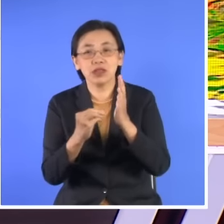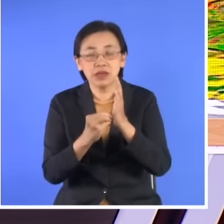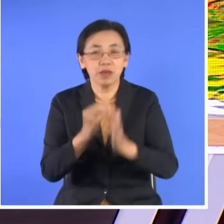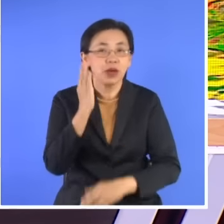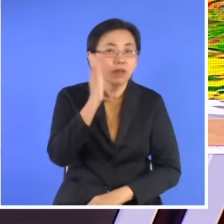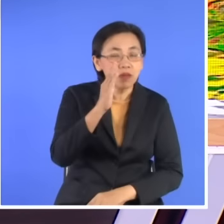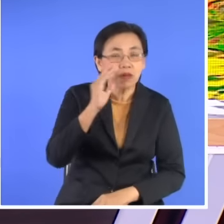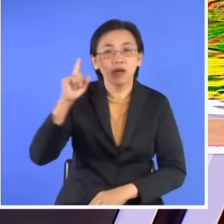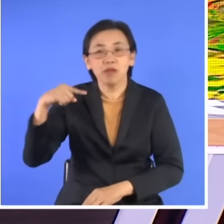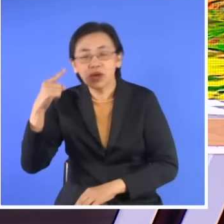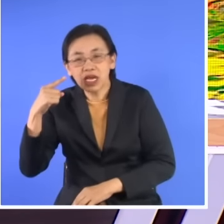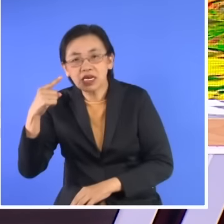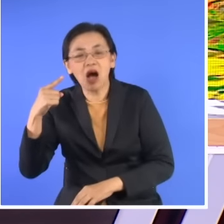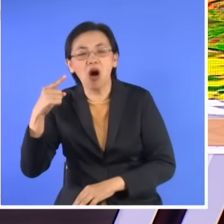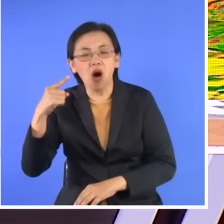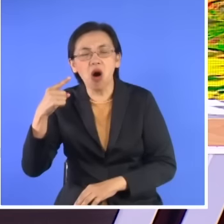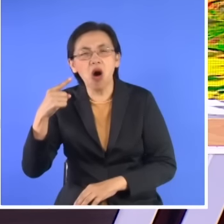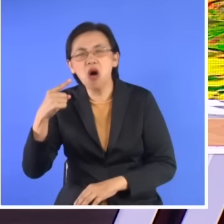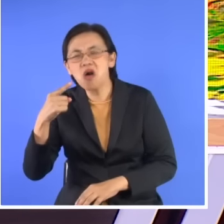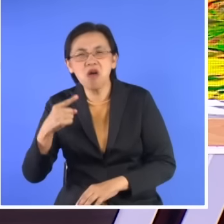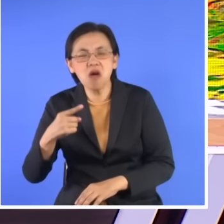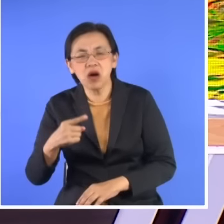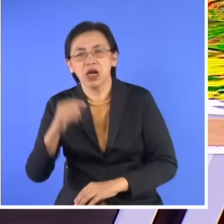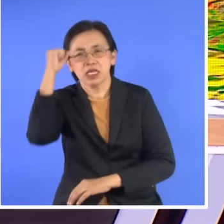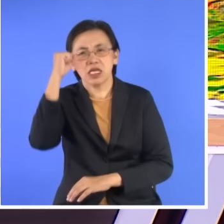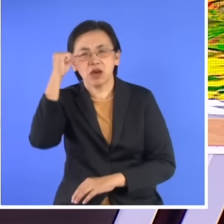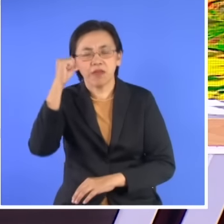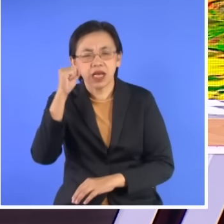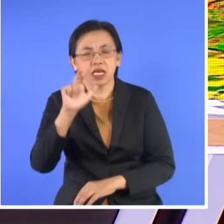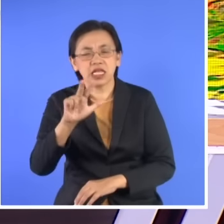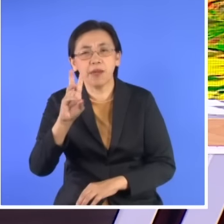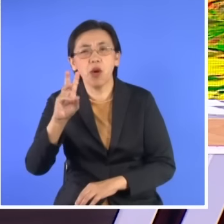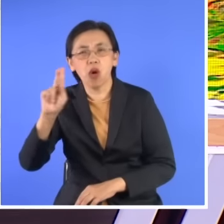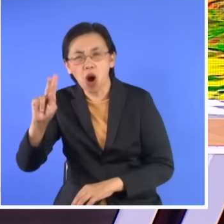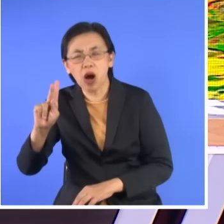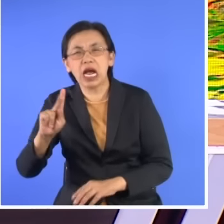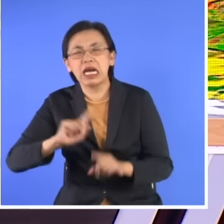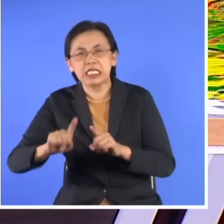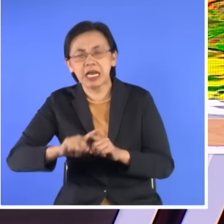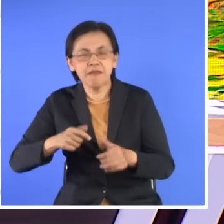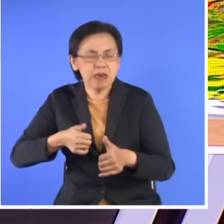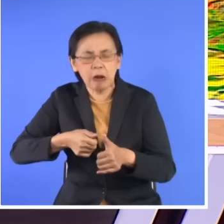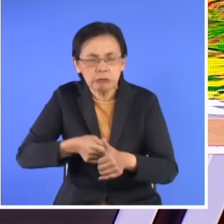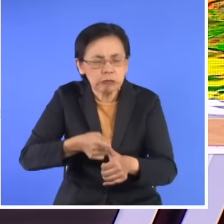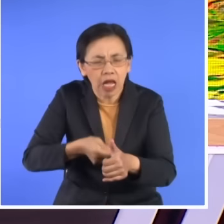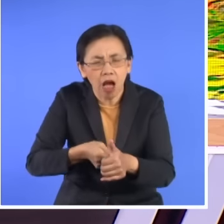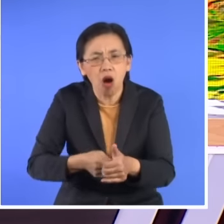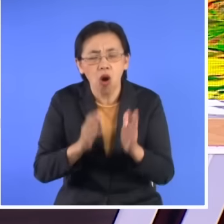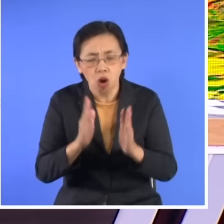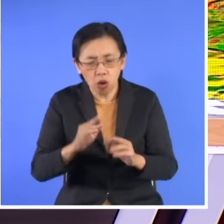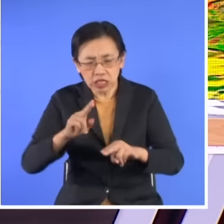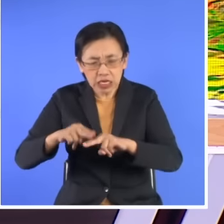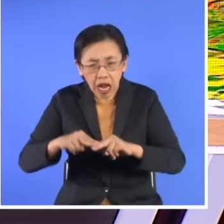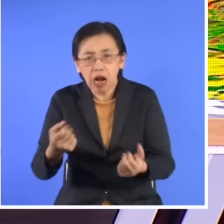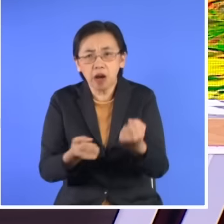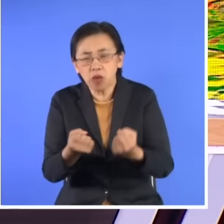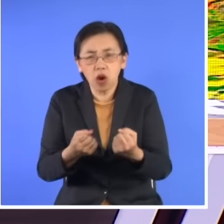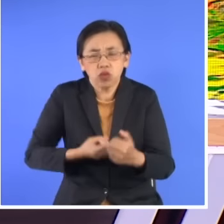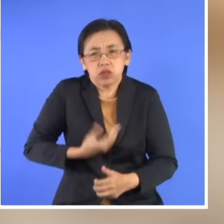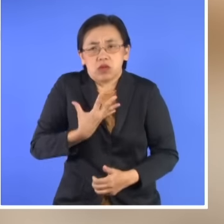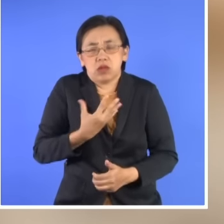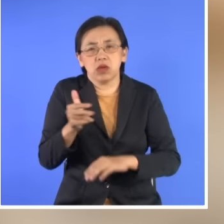นึงไล่แทงกันบนรถเมสาย36กค่ะทั้งผู้โดยสารทั้งชาวบ้านแถวนั้นเขาก็แตกตื่นกันหมดนะคะเดี๋ยวย้อนดู